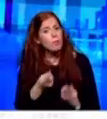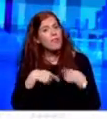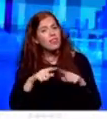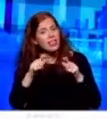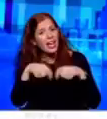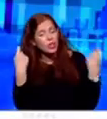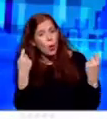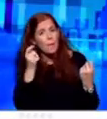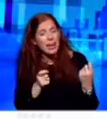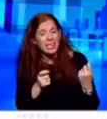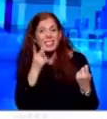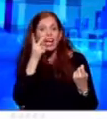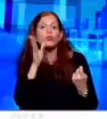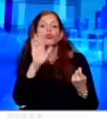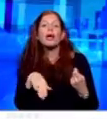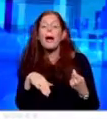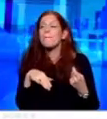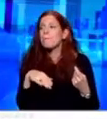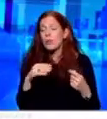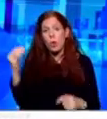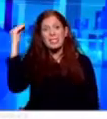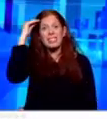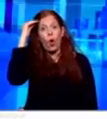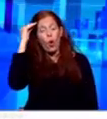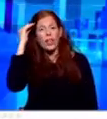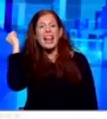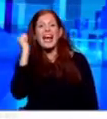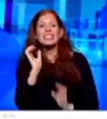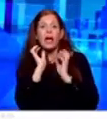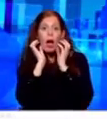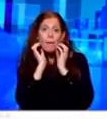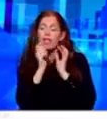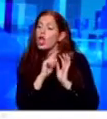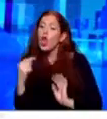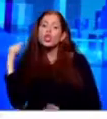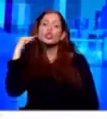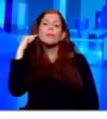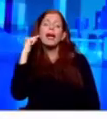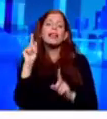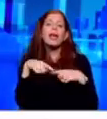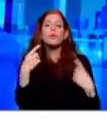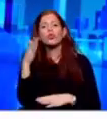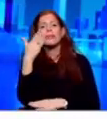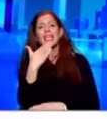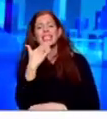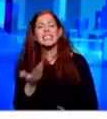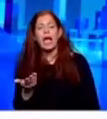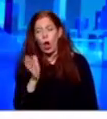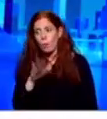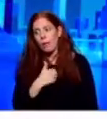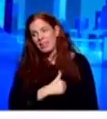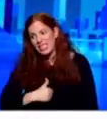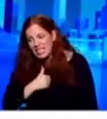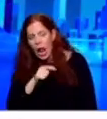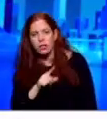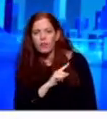בכנסת, שגם ביום הזיכרון לרצח רבין היא לא השמיעה את ההמנון של מדינת ישראל. אמנם התנצלה על